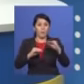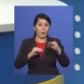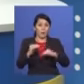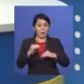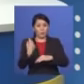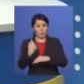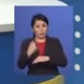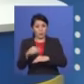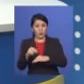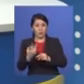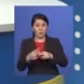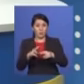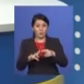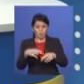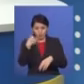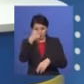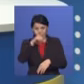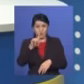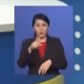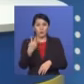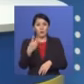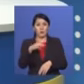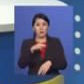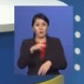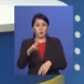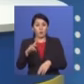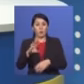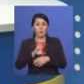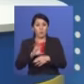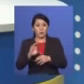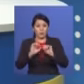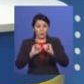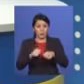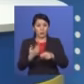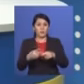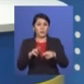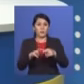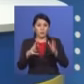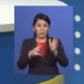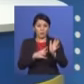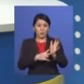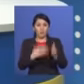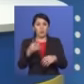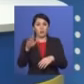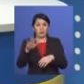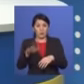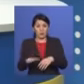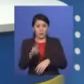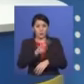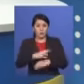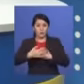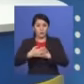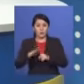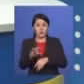желілер орнатуда. Бұл жылына 120 мың тоннаға дейін өнім алуға мүмкіндік бермек. Сонымен қатар қосымша 85 жұмыс орны ашылмақ.